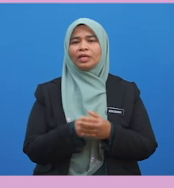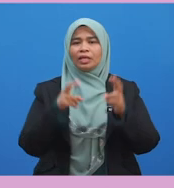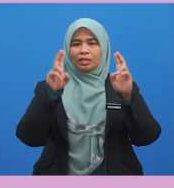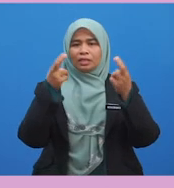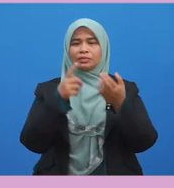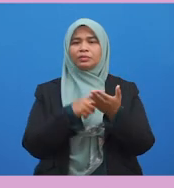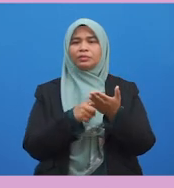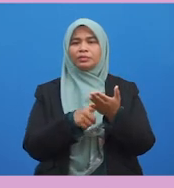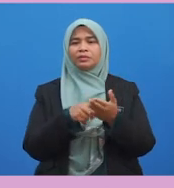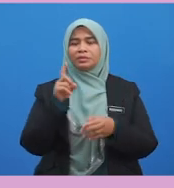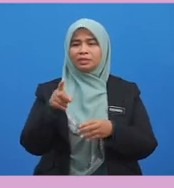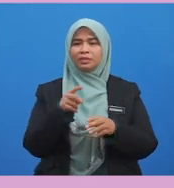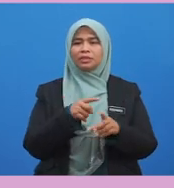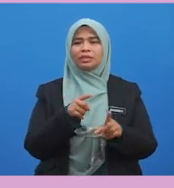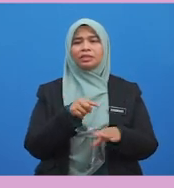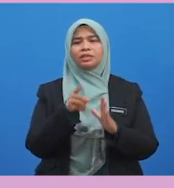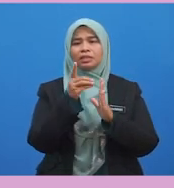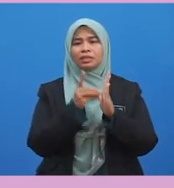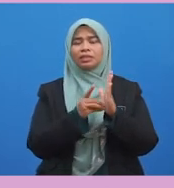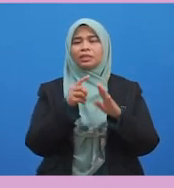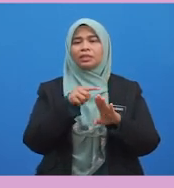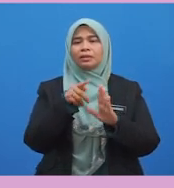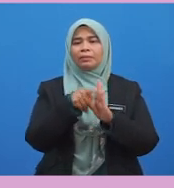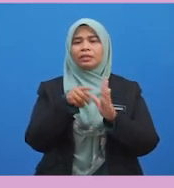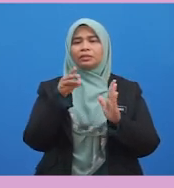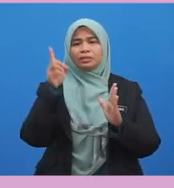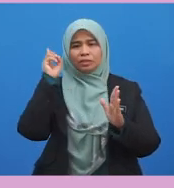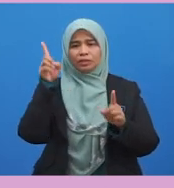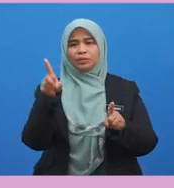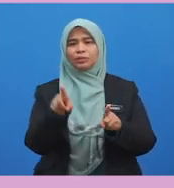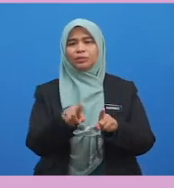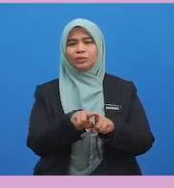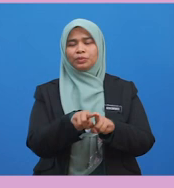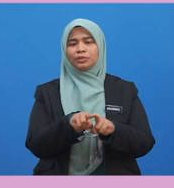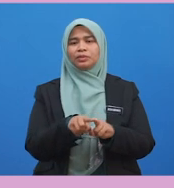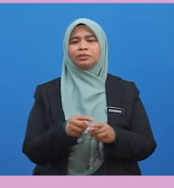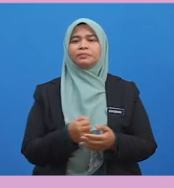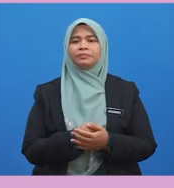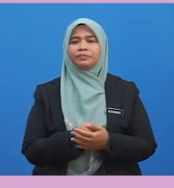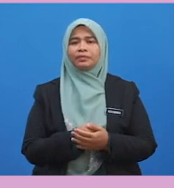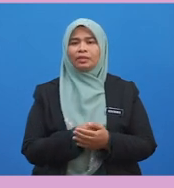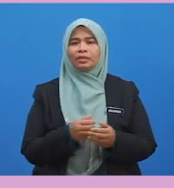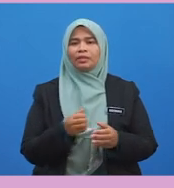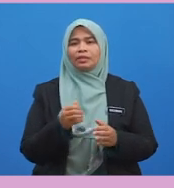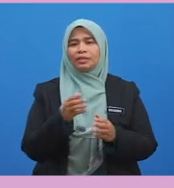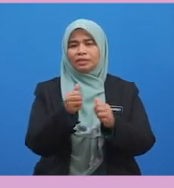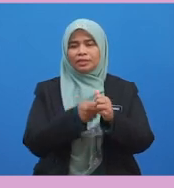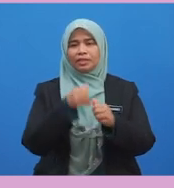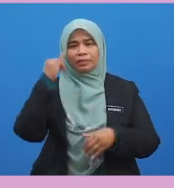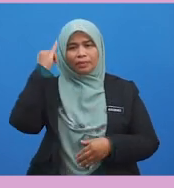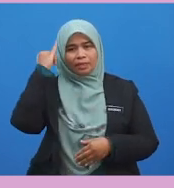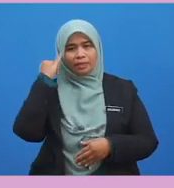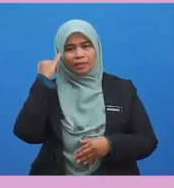perbincangan mestilah dipersetujui serta setiap idea atau pandangan orang lain